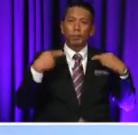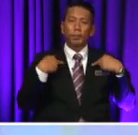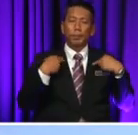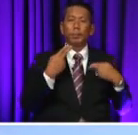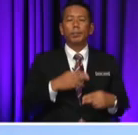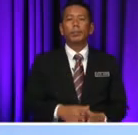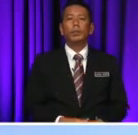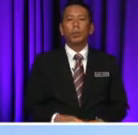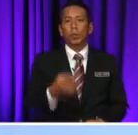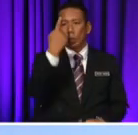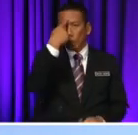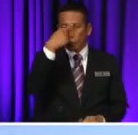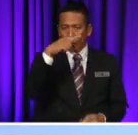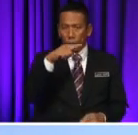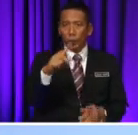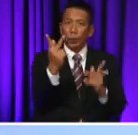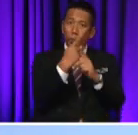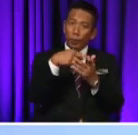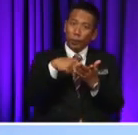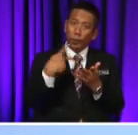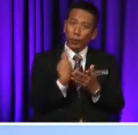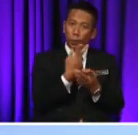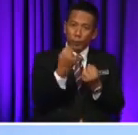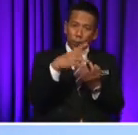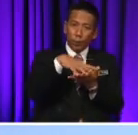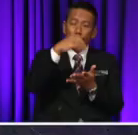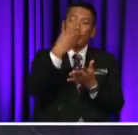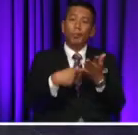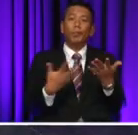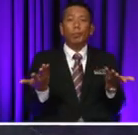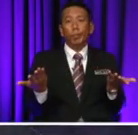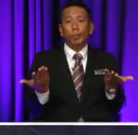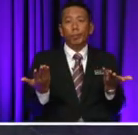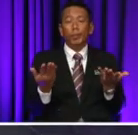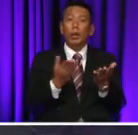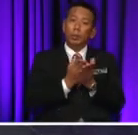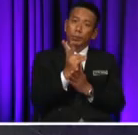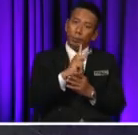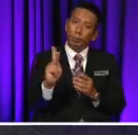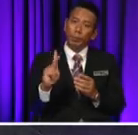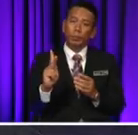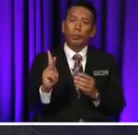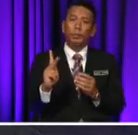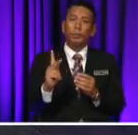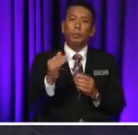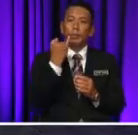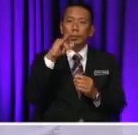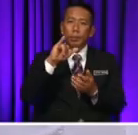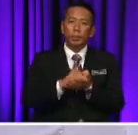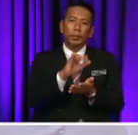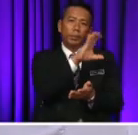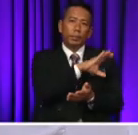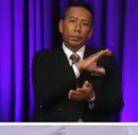ustadzah untuk segmen kali ini apa yang kita belajar teruskan yaitu ciri-ciri